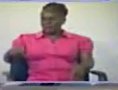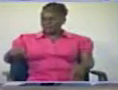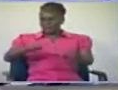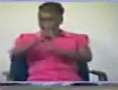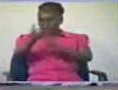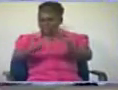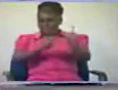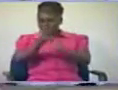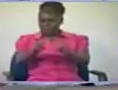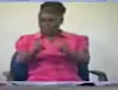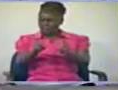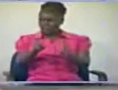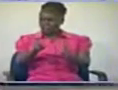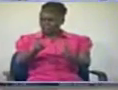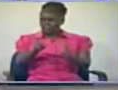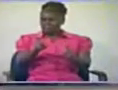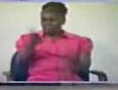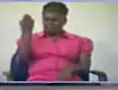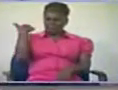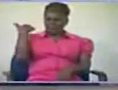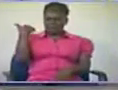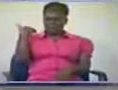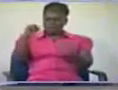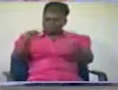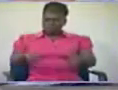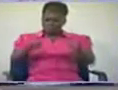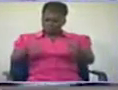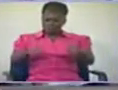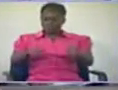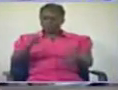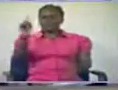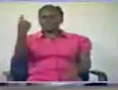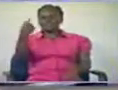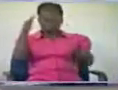mitihani itawekwa nyuma, uwezo wa mwanafunzi ndio utakaozingatiwa.